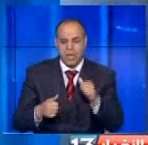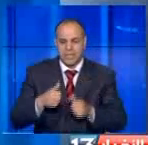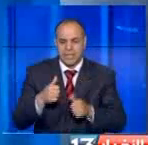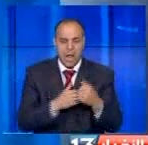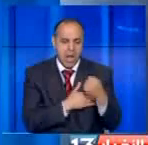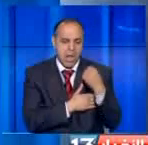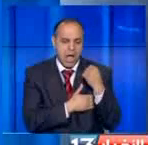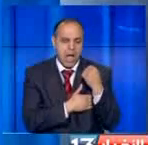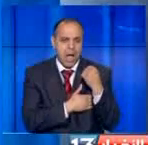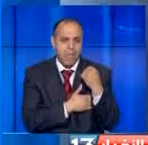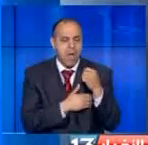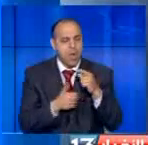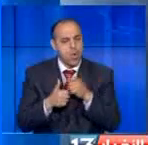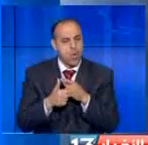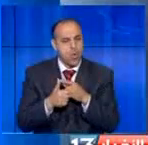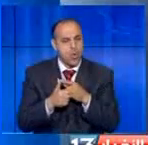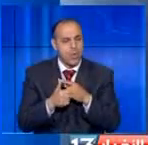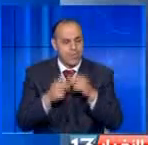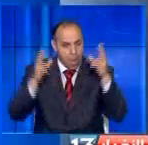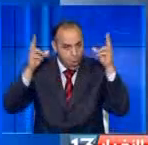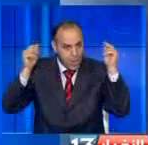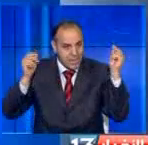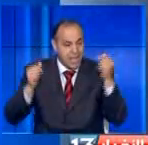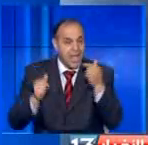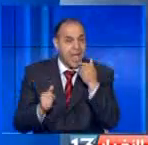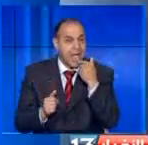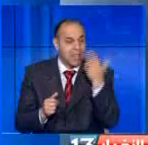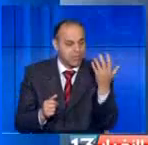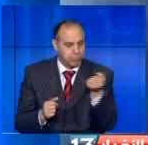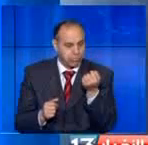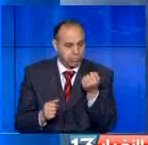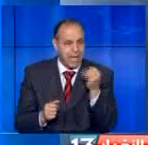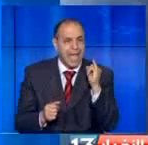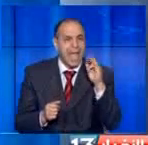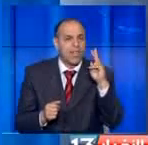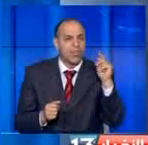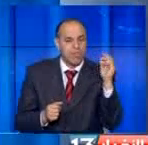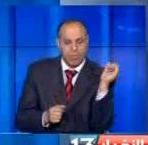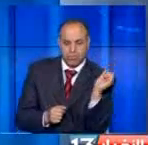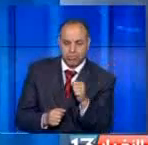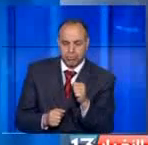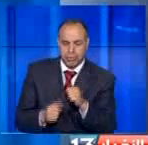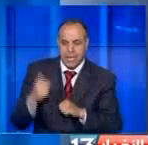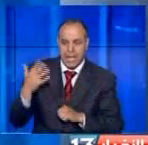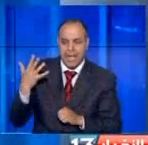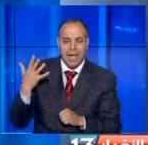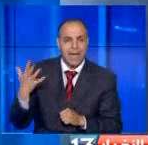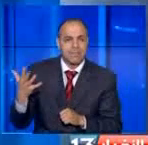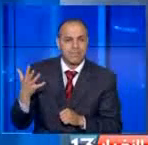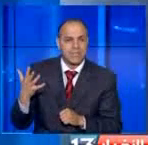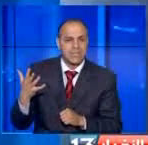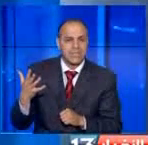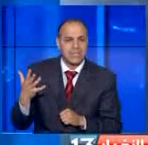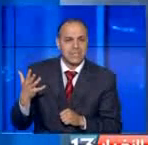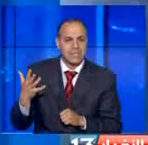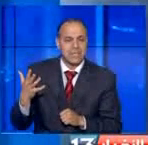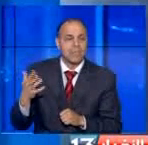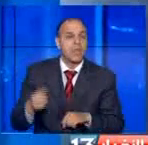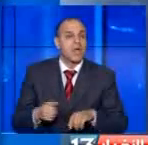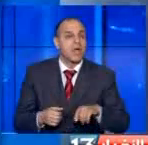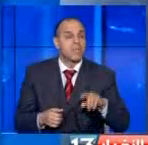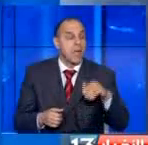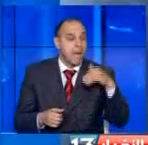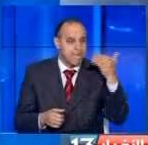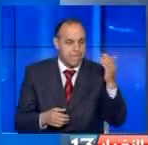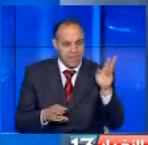نحو لقب الدرجة الأولى الهولندية، وحقق أيندهوفن الفوز بخماسية على ضيفه فيلم،